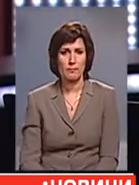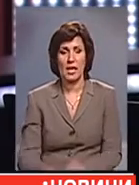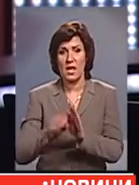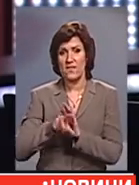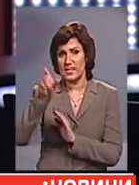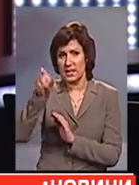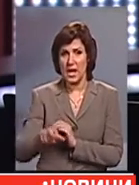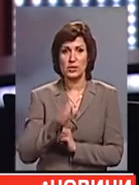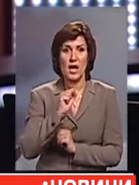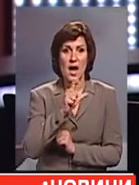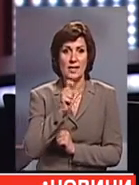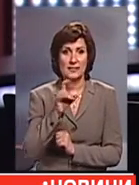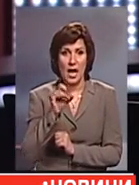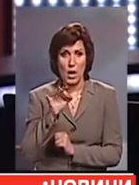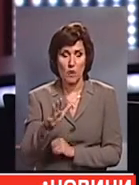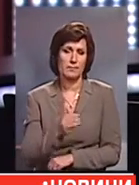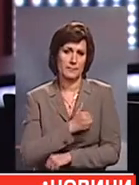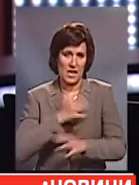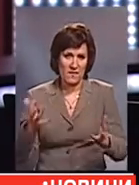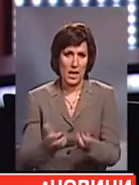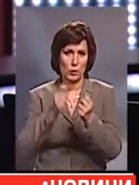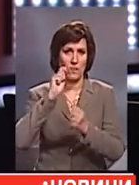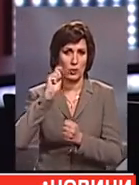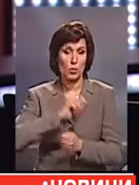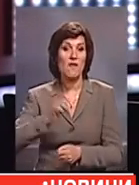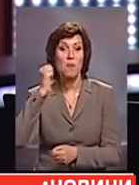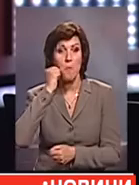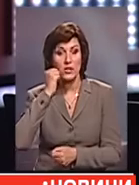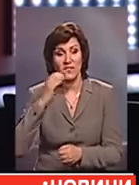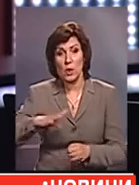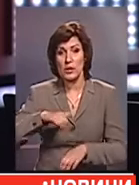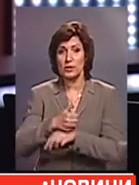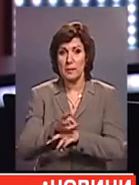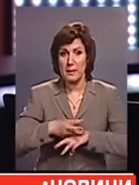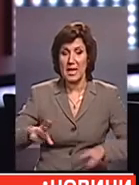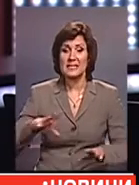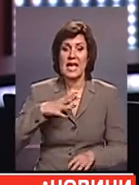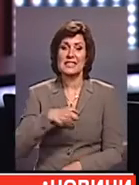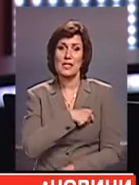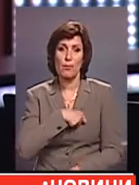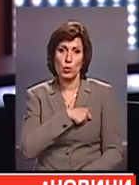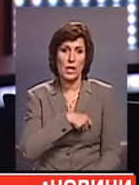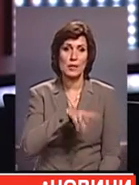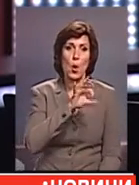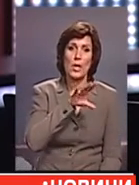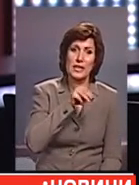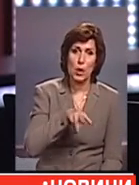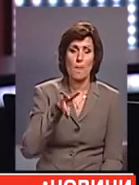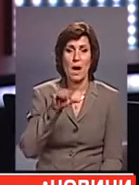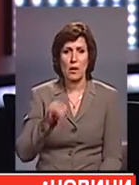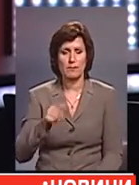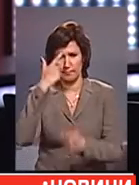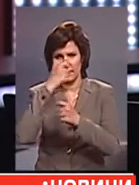Втікач Микола Азаров зібрався рятувати Україну. У Москві колишній прем'єр разом з екс-депутатами Олійником та Марковим оголосили про